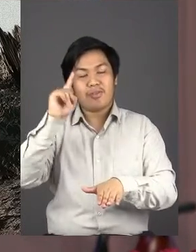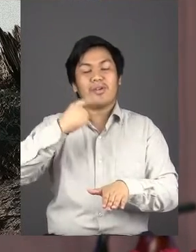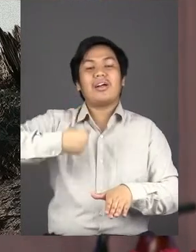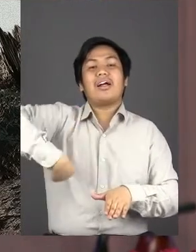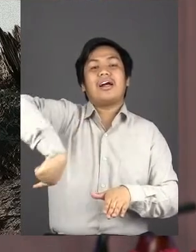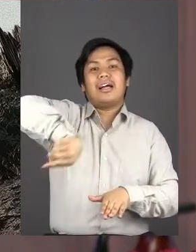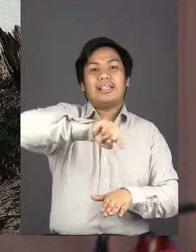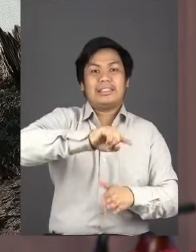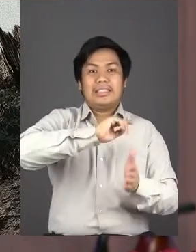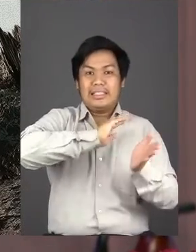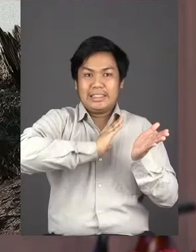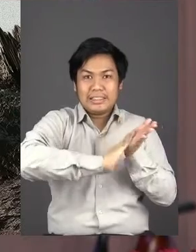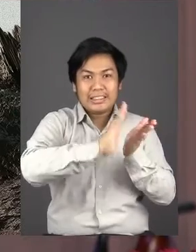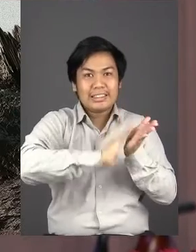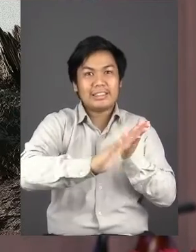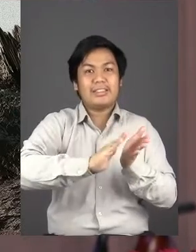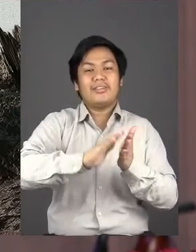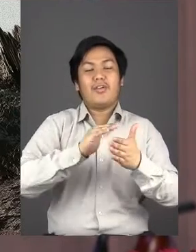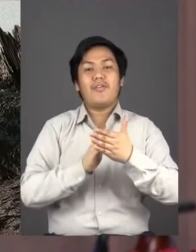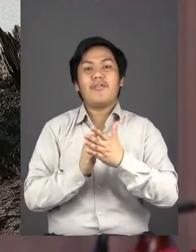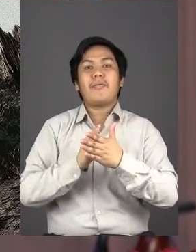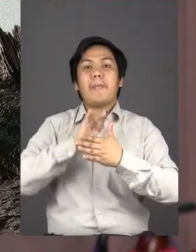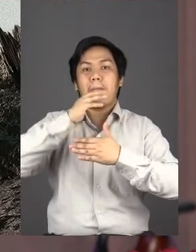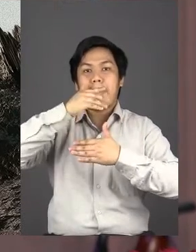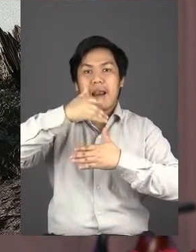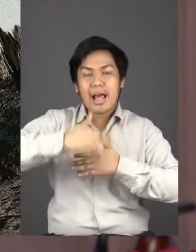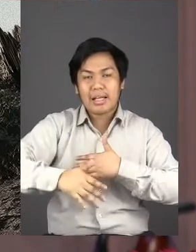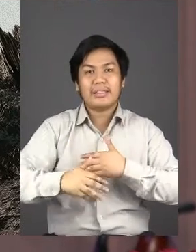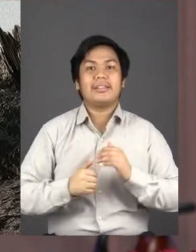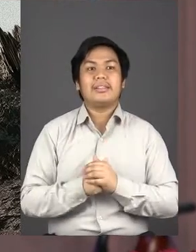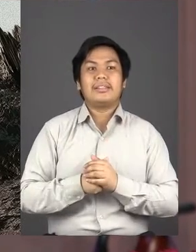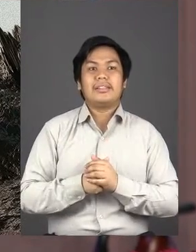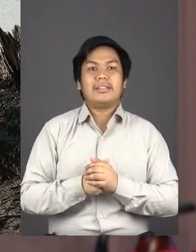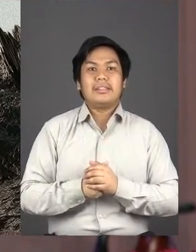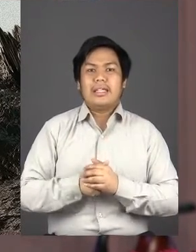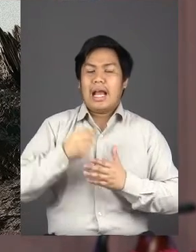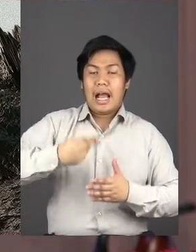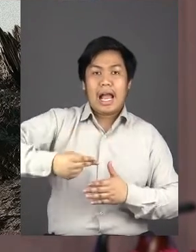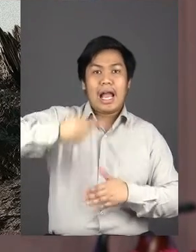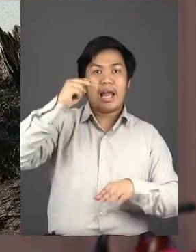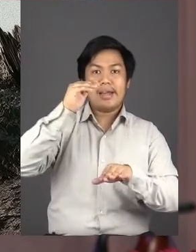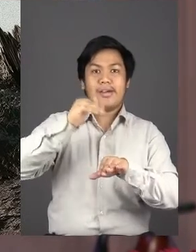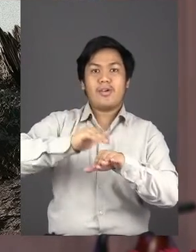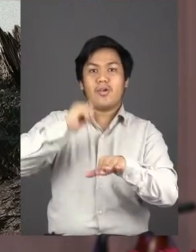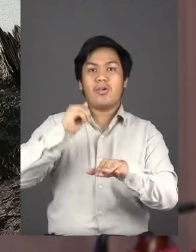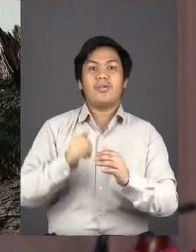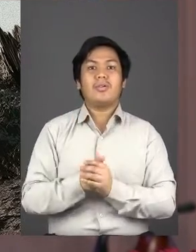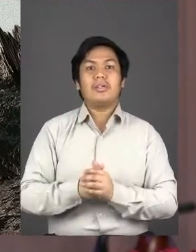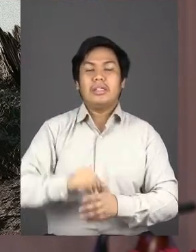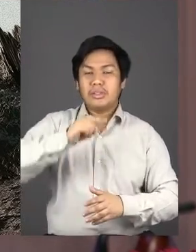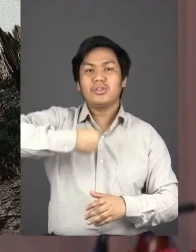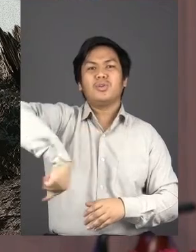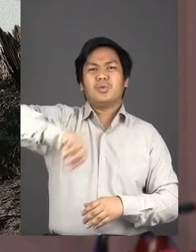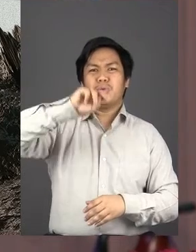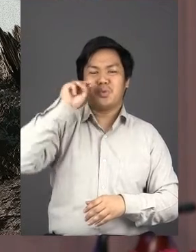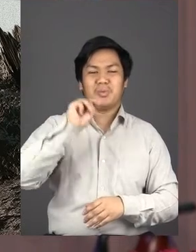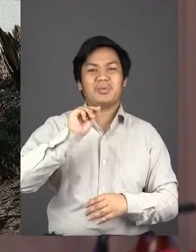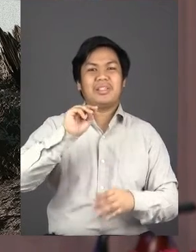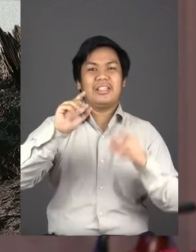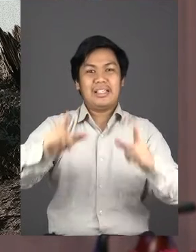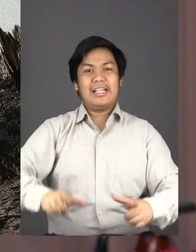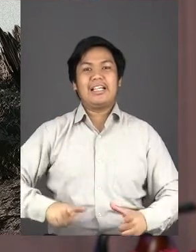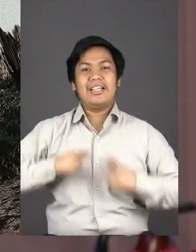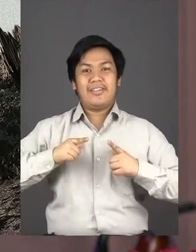kalinisan, katubusan, dahil nga tayo ay tinawag niya sa isang mataas na pagtawag, dapat tayong